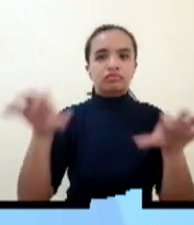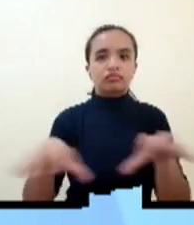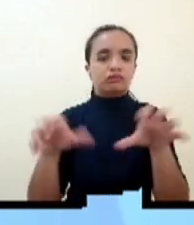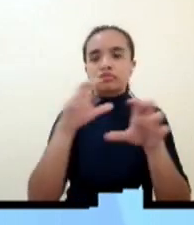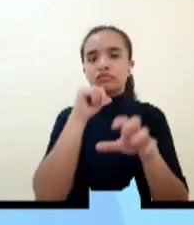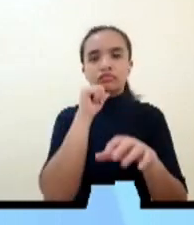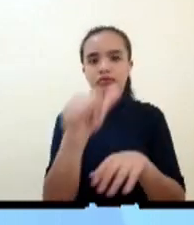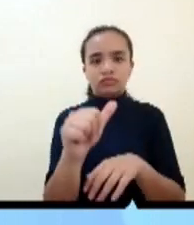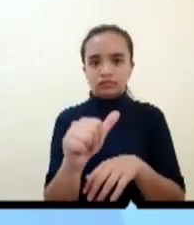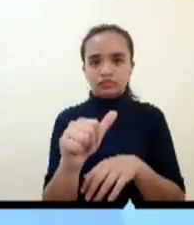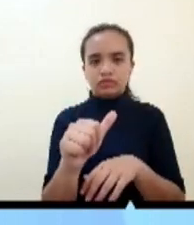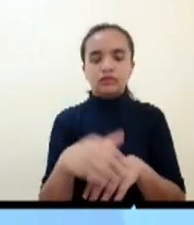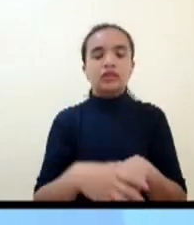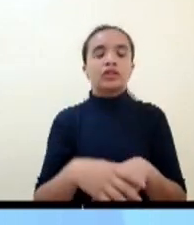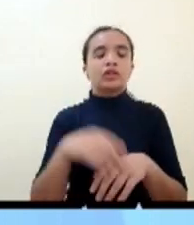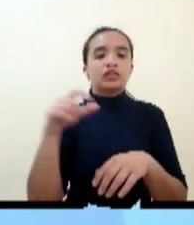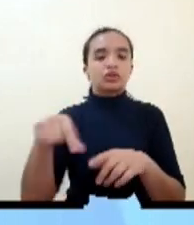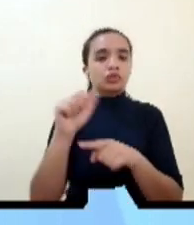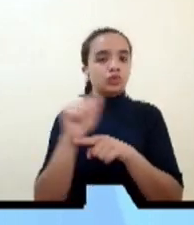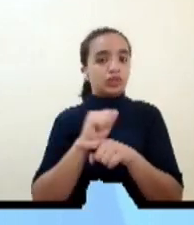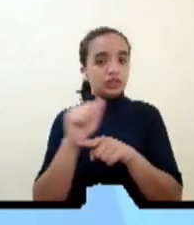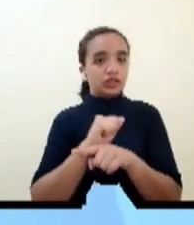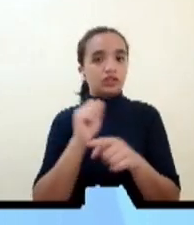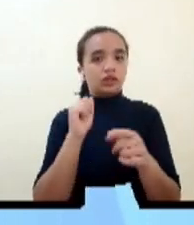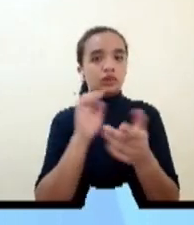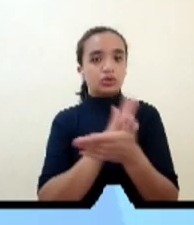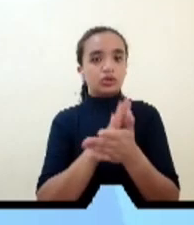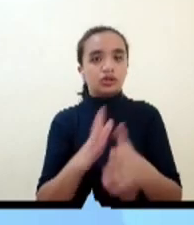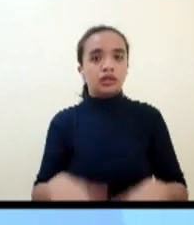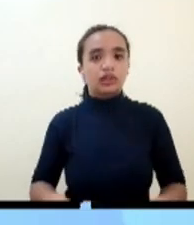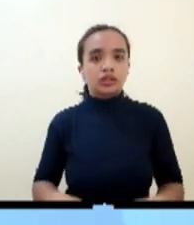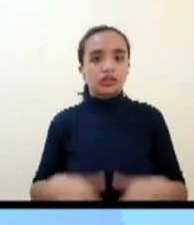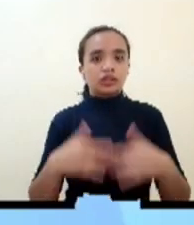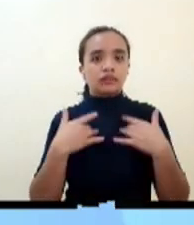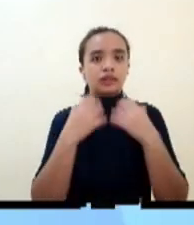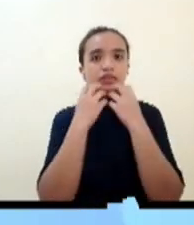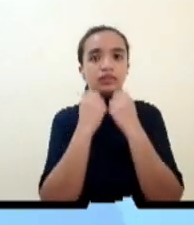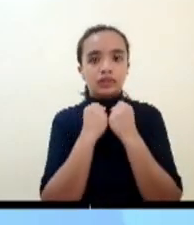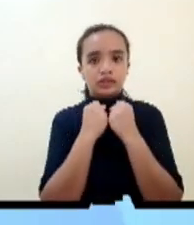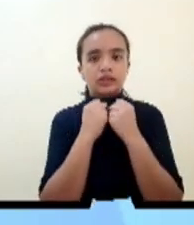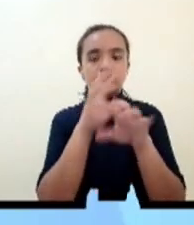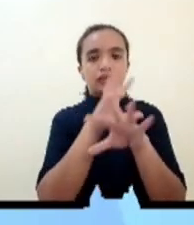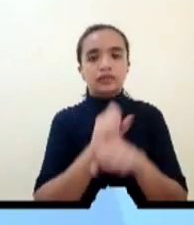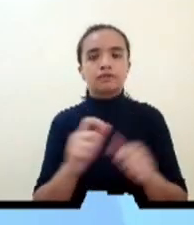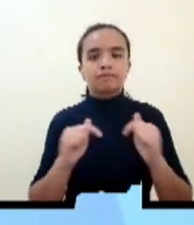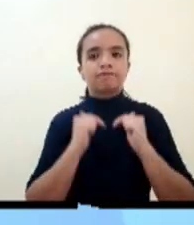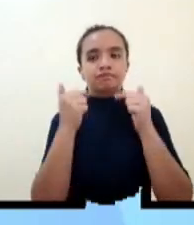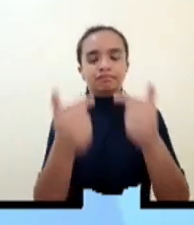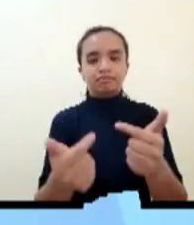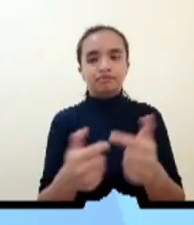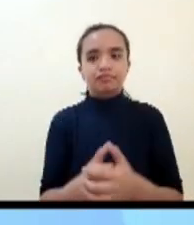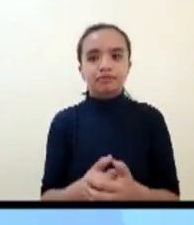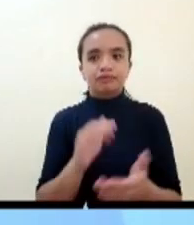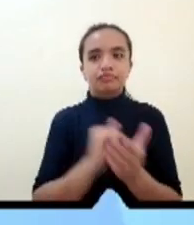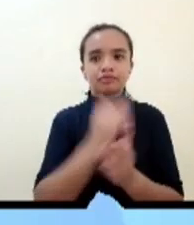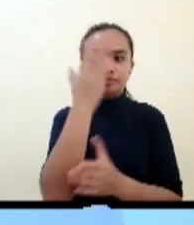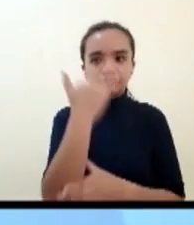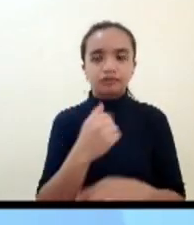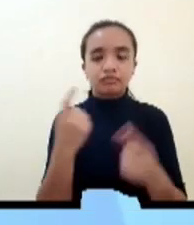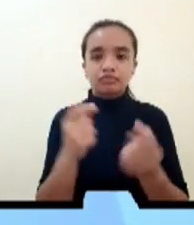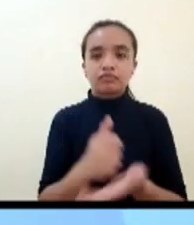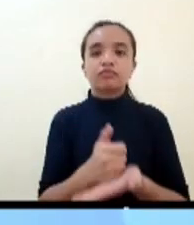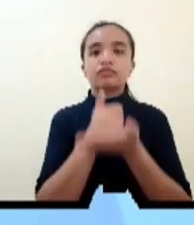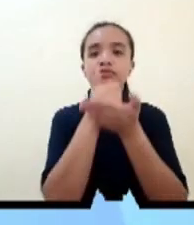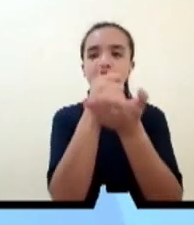is just training. Ito ay school of living tradition na pinapasa natin yung kaalaman sa paghahabi. Kaya andun po tayo para tumulong para